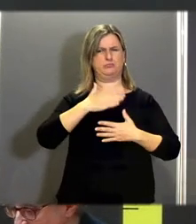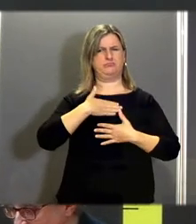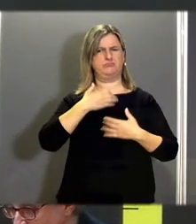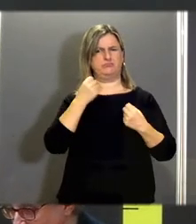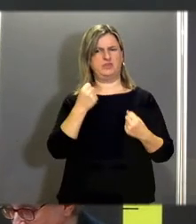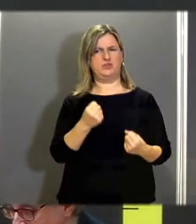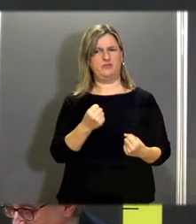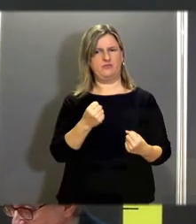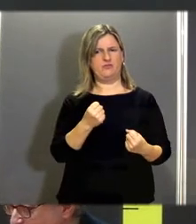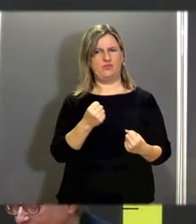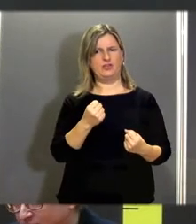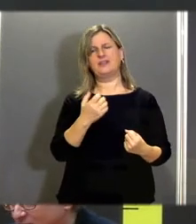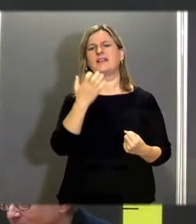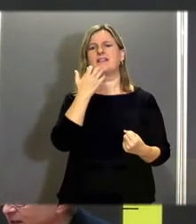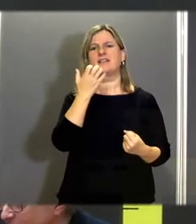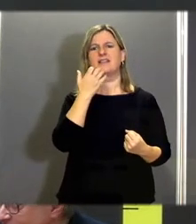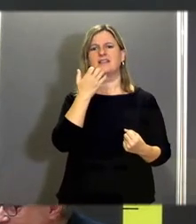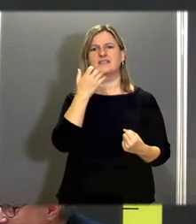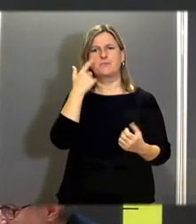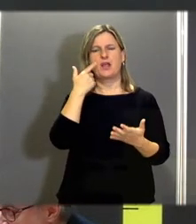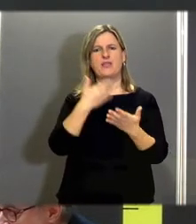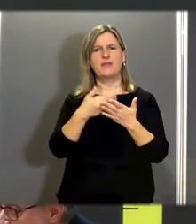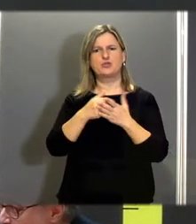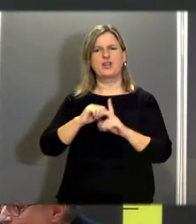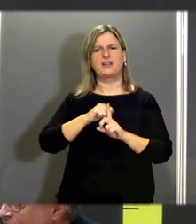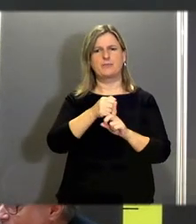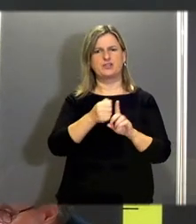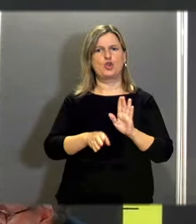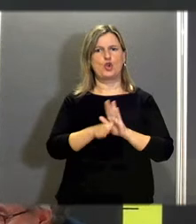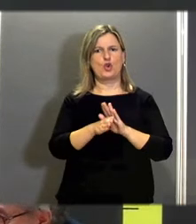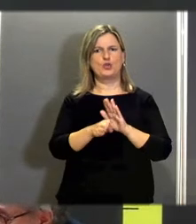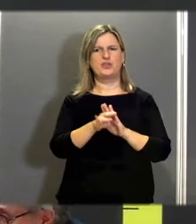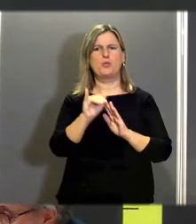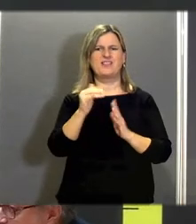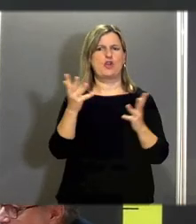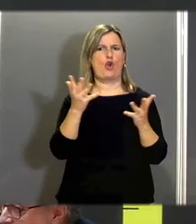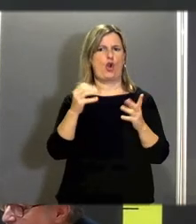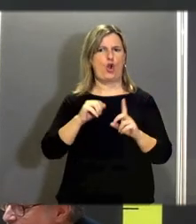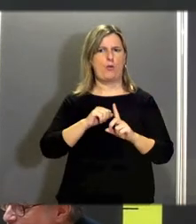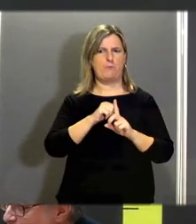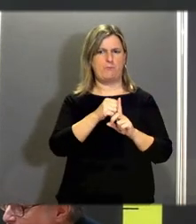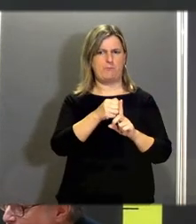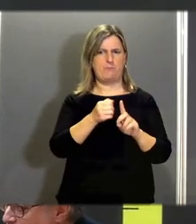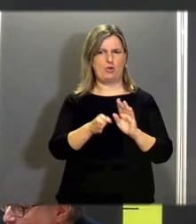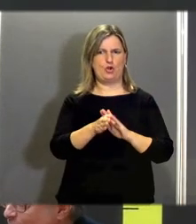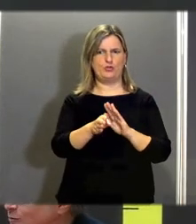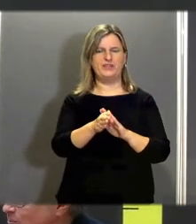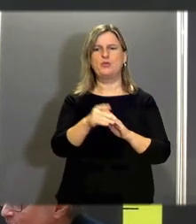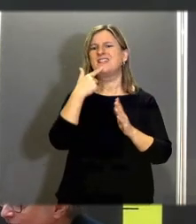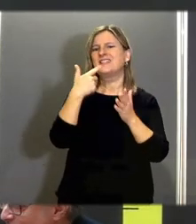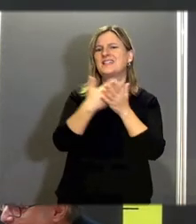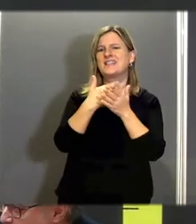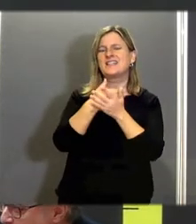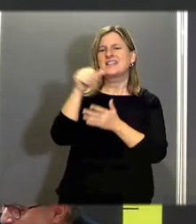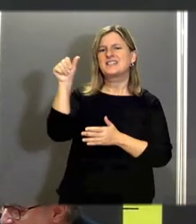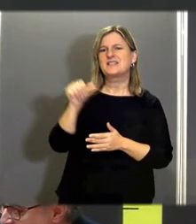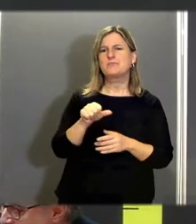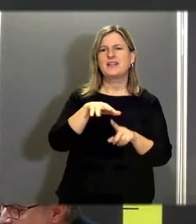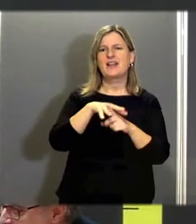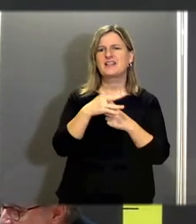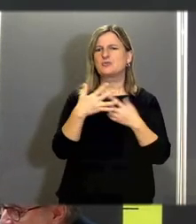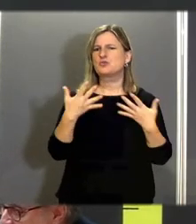que exemplifiquen bé que la repressió continua i com continua. Si ens vols situar un poc en quin punt